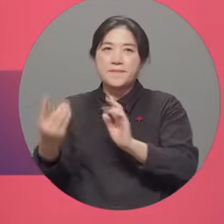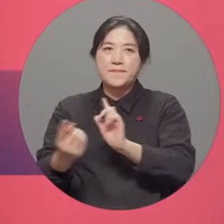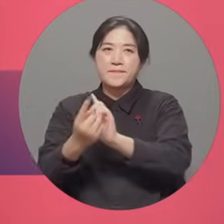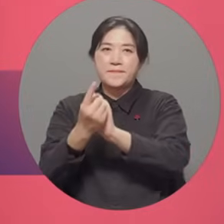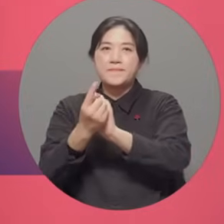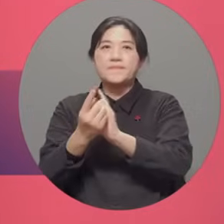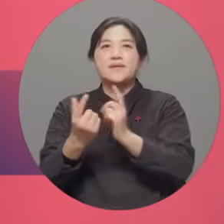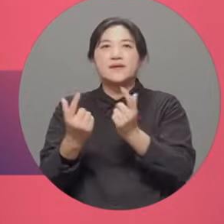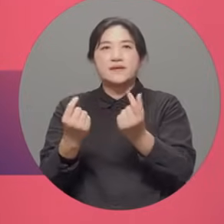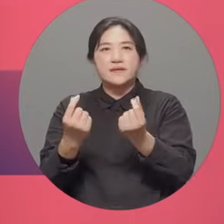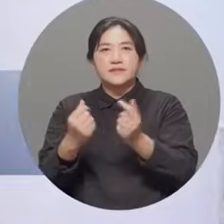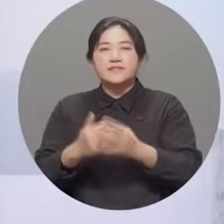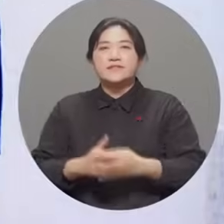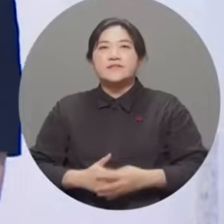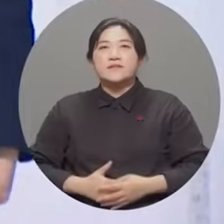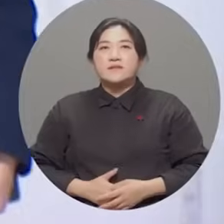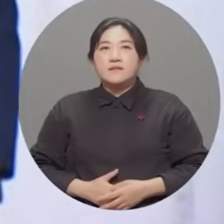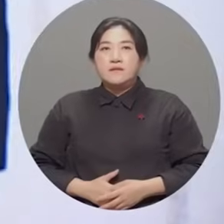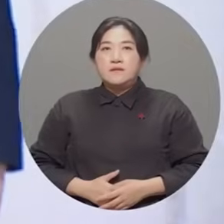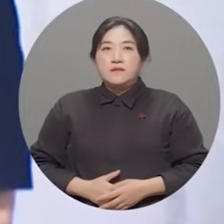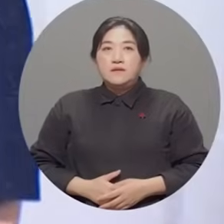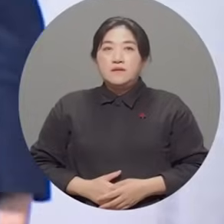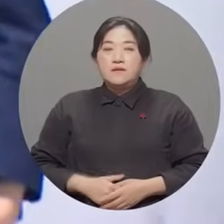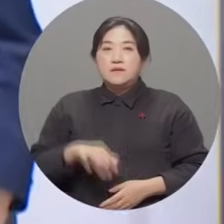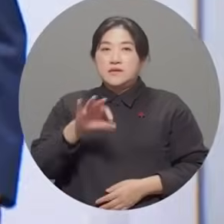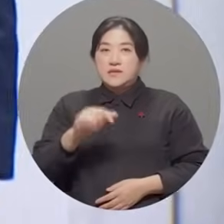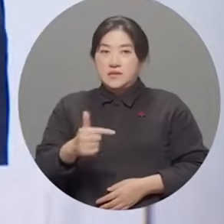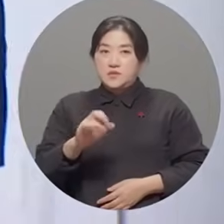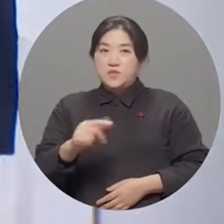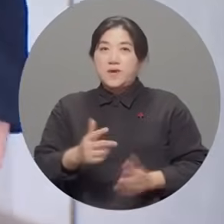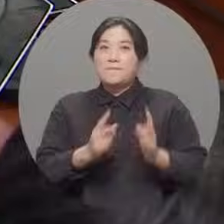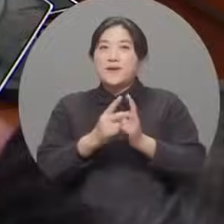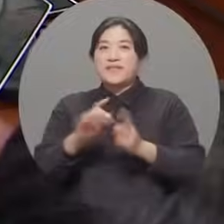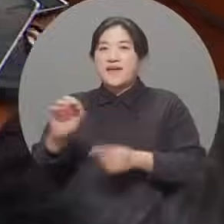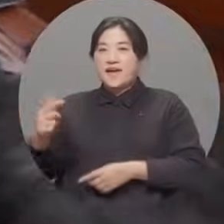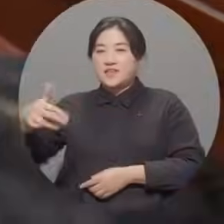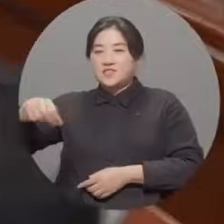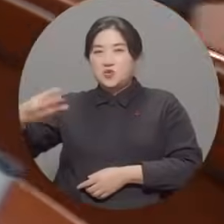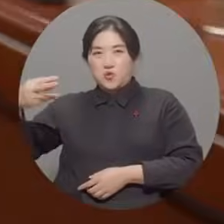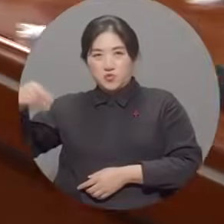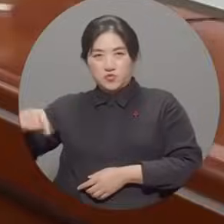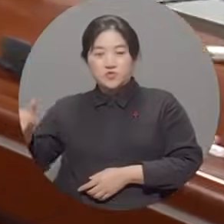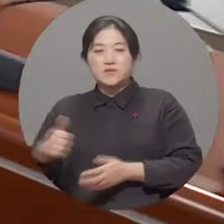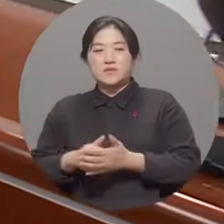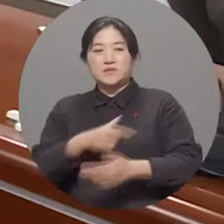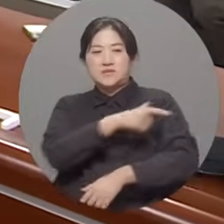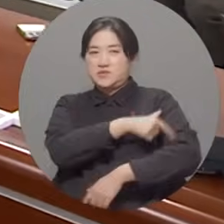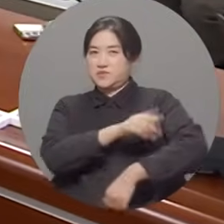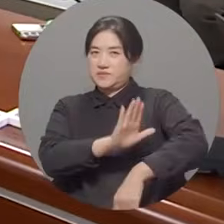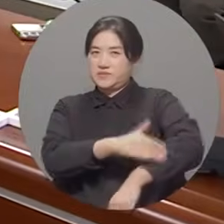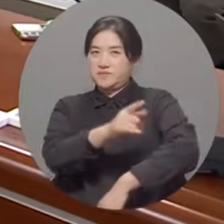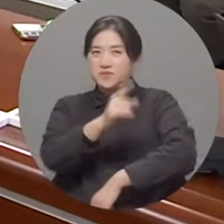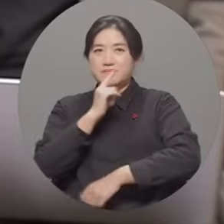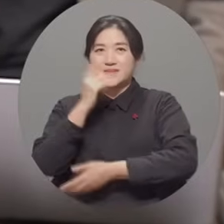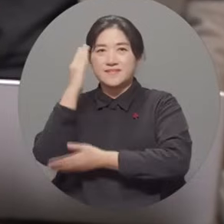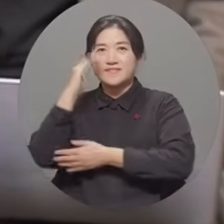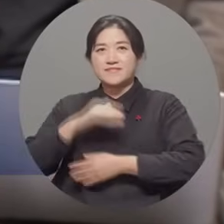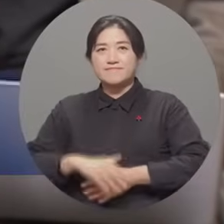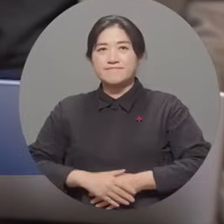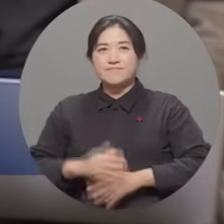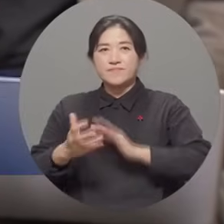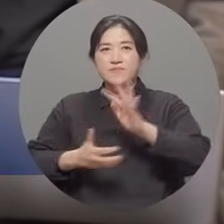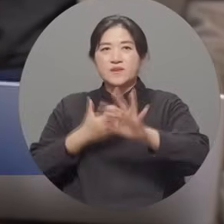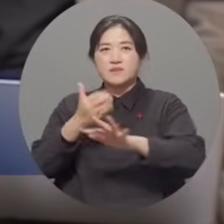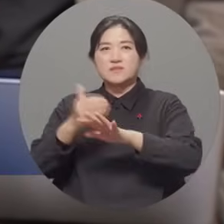앞에 나타날 거예요. 인 위원장과 만난 안철수 의원은 당 지도부에 책임을 돌렸습니다.